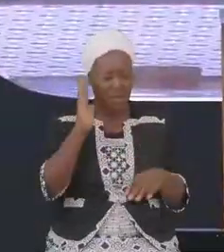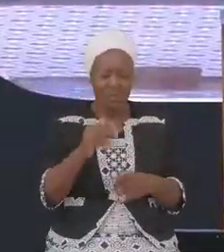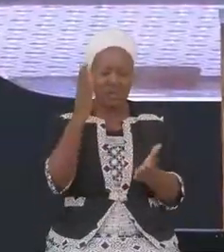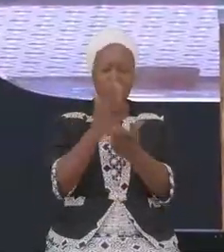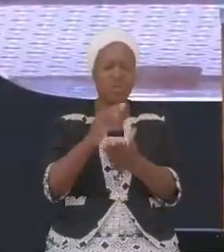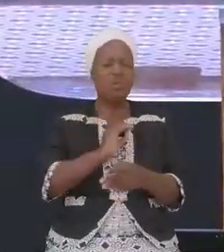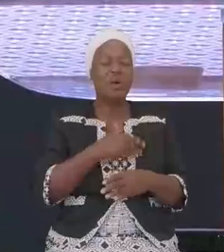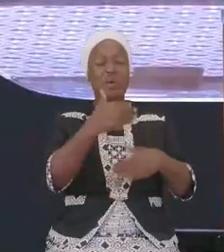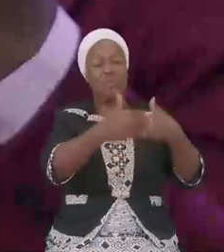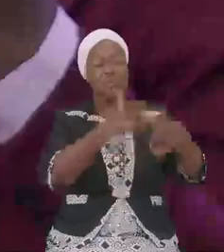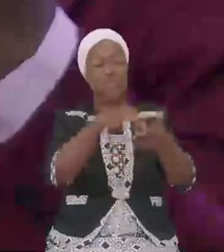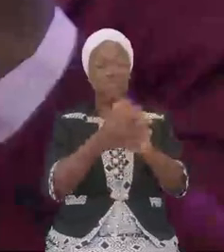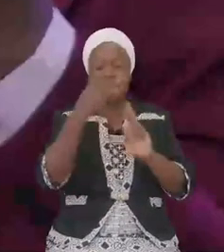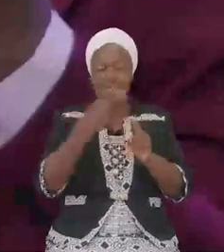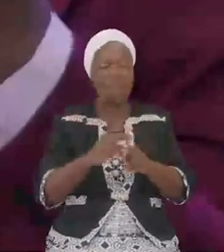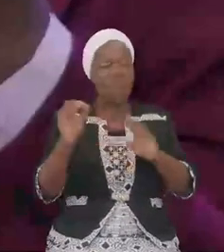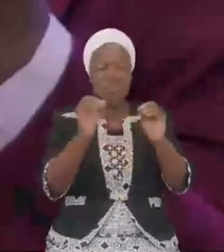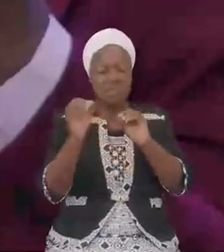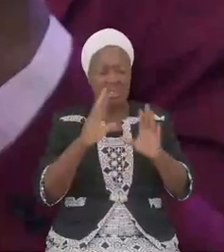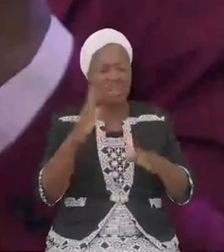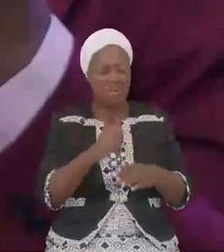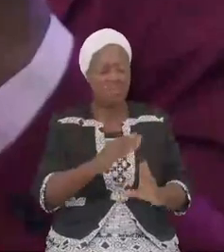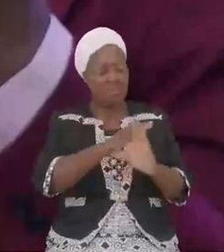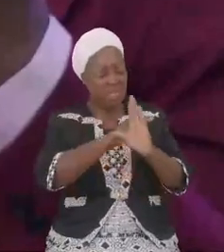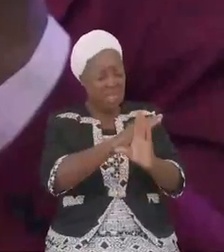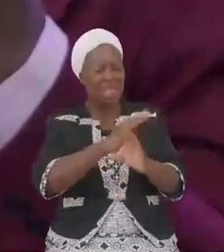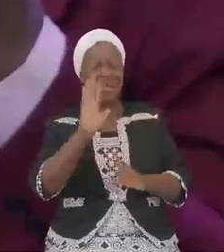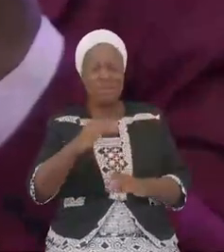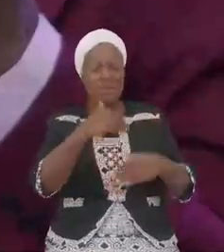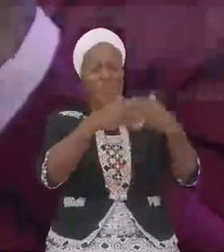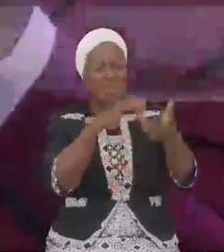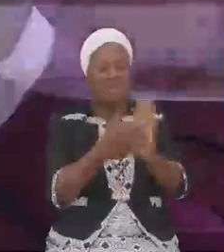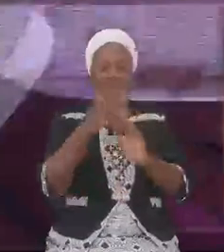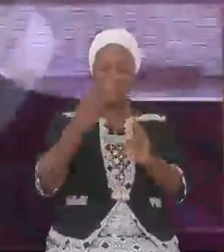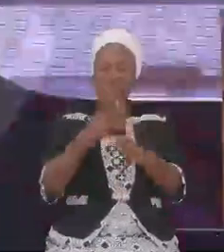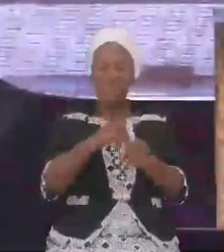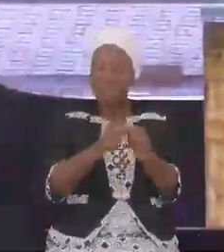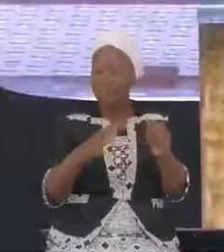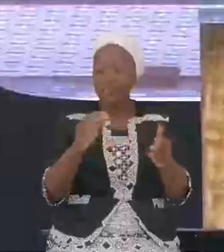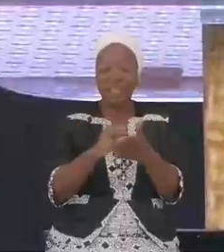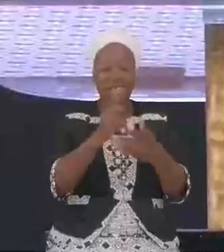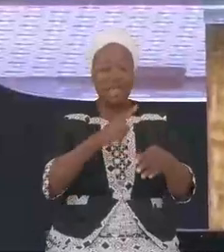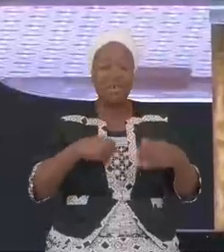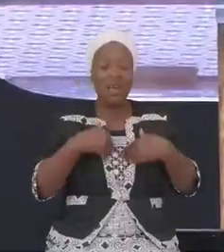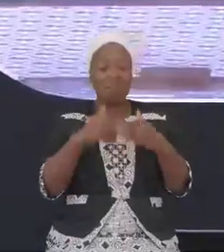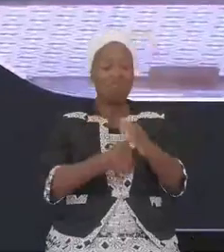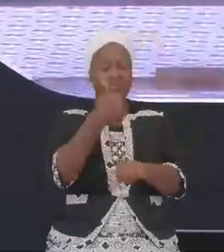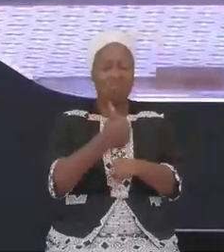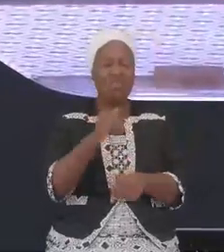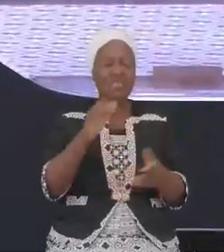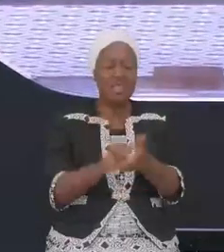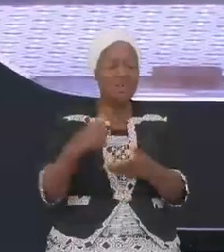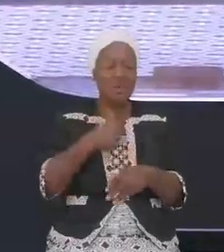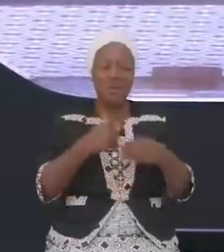n'empêche notre progrès, que rien n'empêche ton progrès. Et tout ce que le Seigneur a ordonné que tu